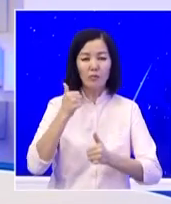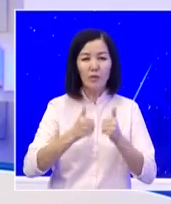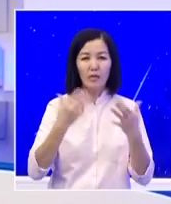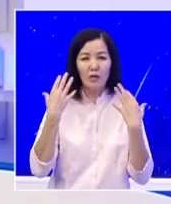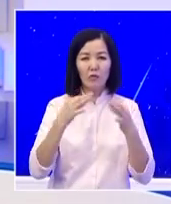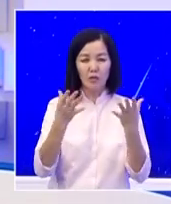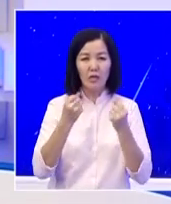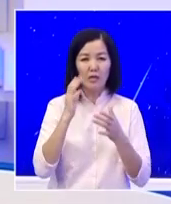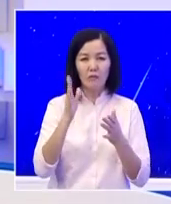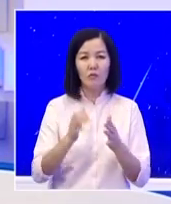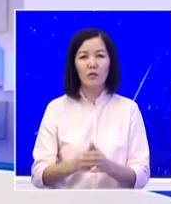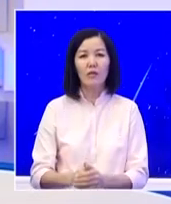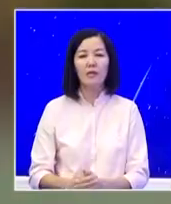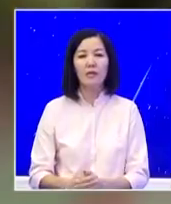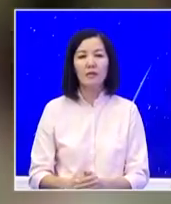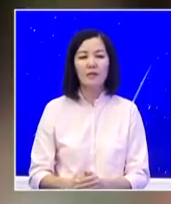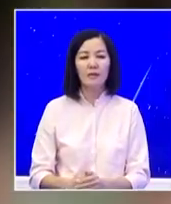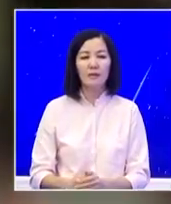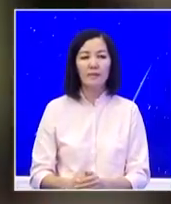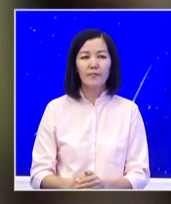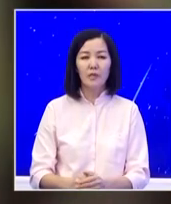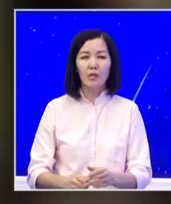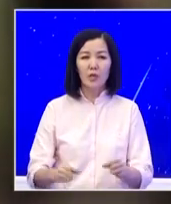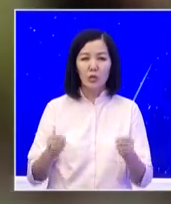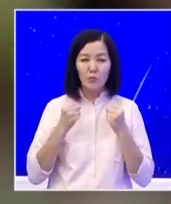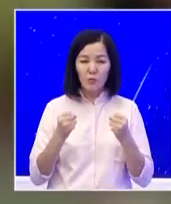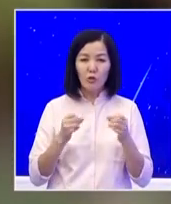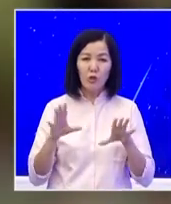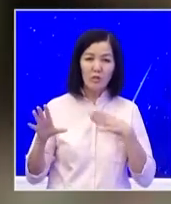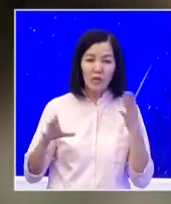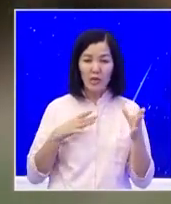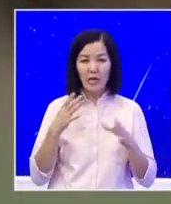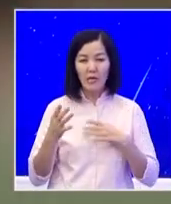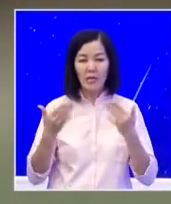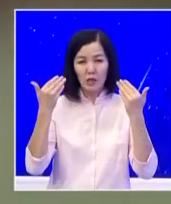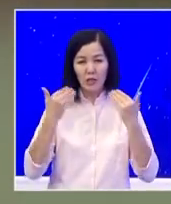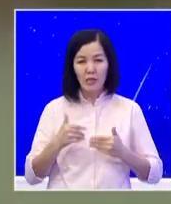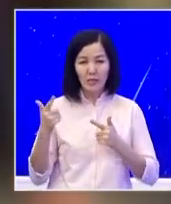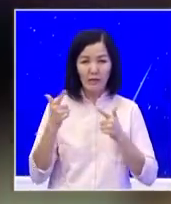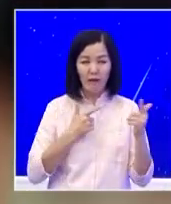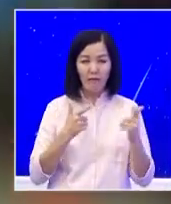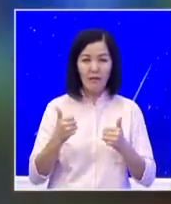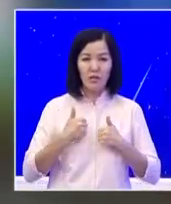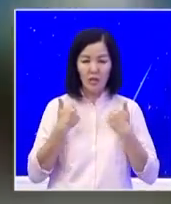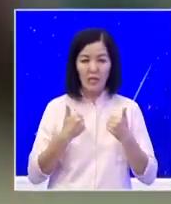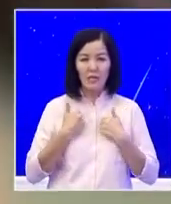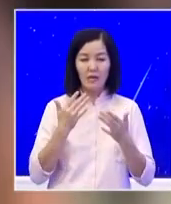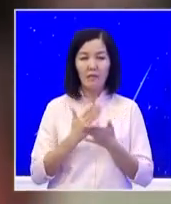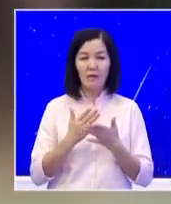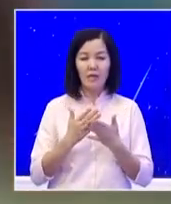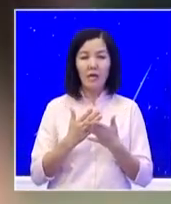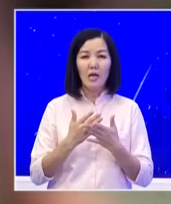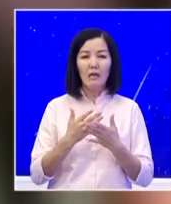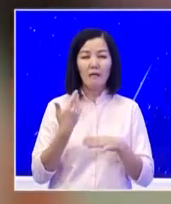чемпионатына жолдама алмақ. Жетісулық балуандар қазір бұлшық етін қыздырып, жалпы дене дайындығын жетілдіріп жатыр. Бір тобы ашық спорт